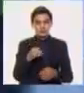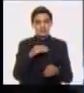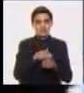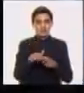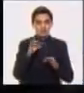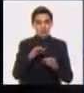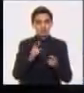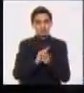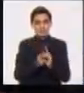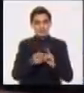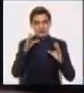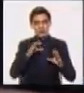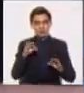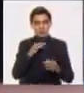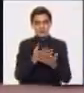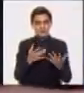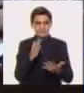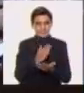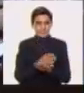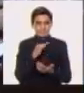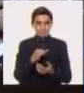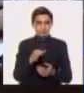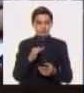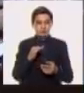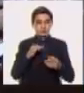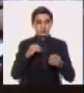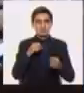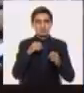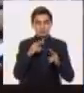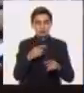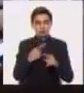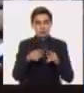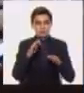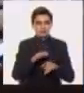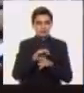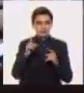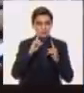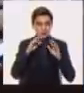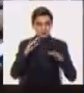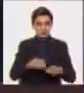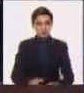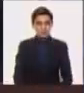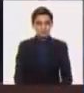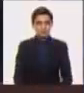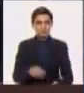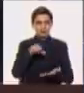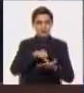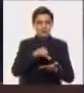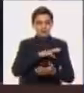толықтырулар мен өзгертулер енгізілген заң жобасын қайтадан мәжіліс қарауына жіберу ұсынылды. Қатысып отырғандар